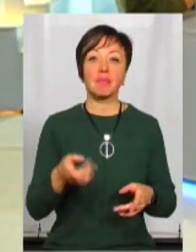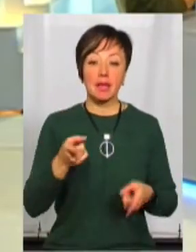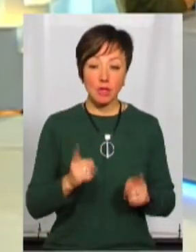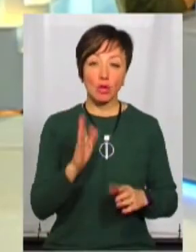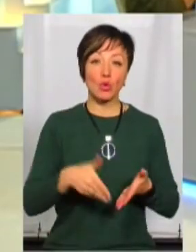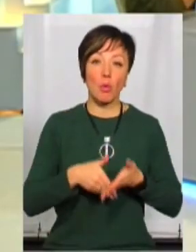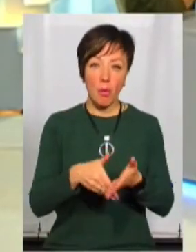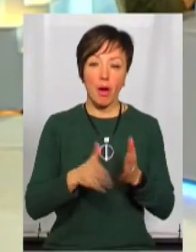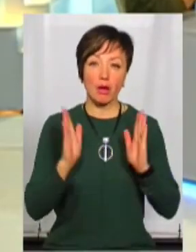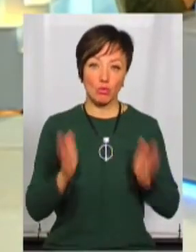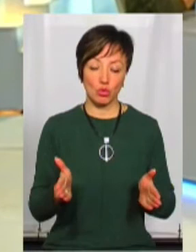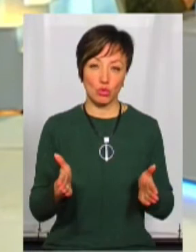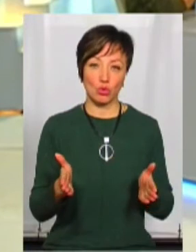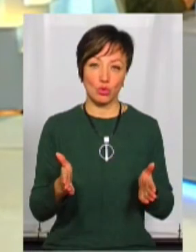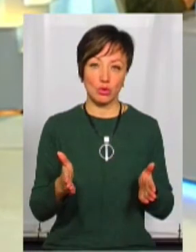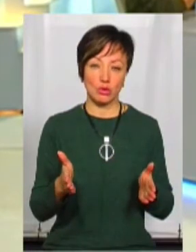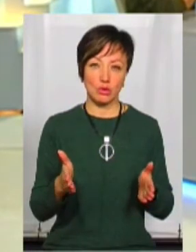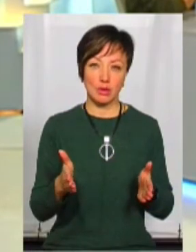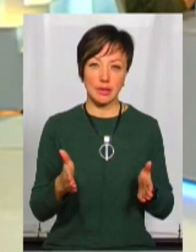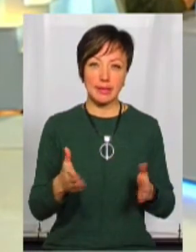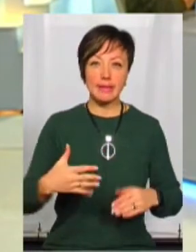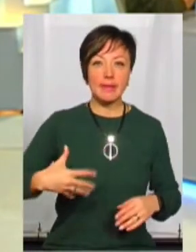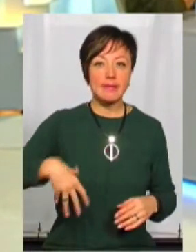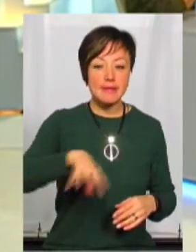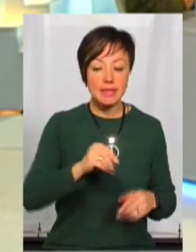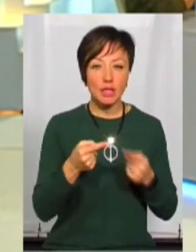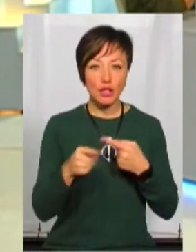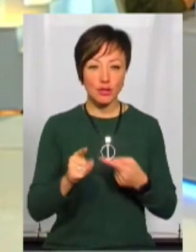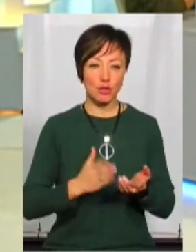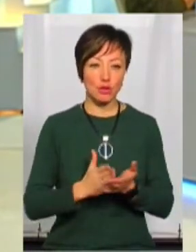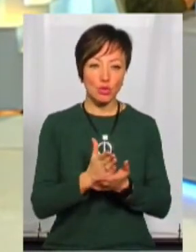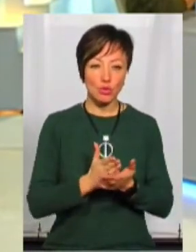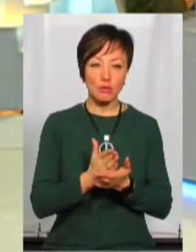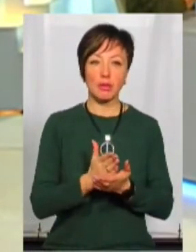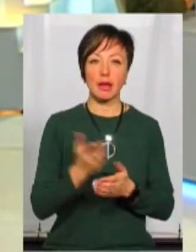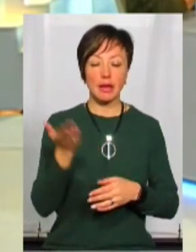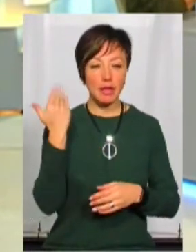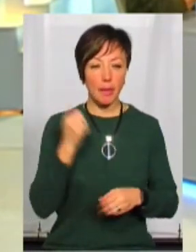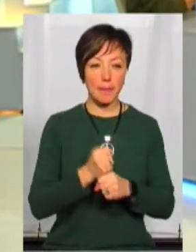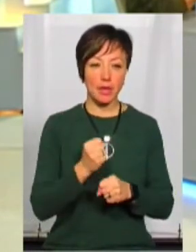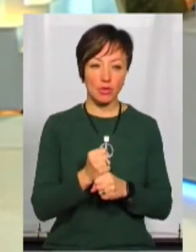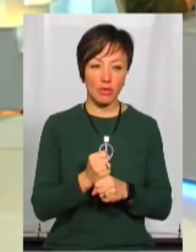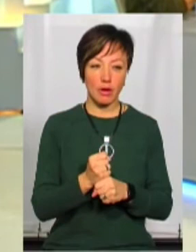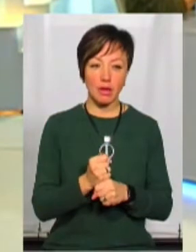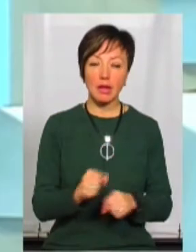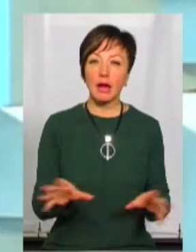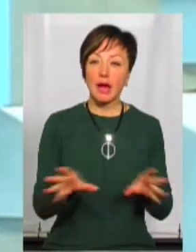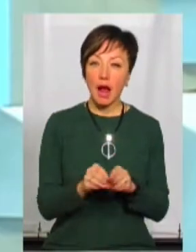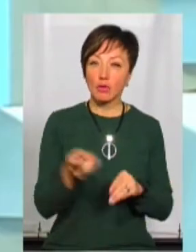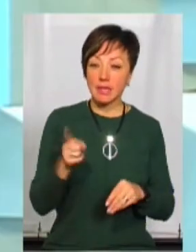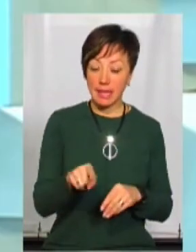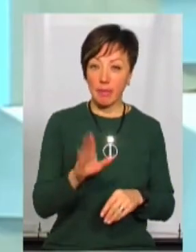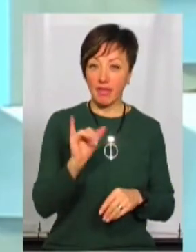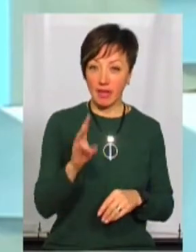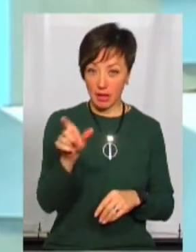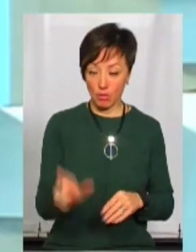йому допомагати будуть і всі інші служби, які і працювали там. От. Разом з тим, він буде